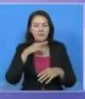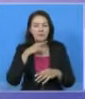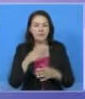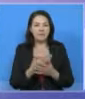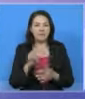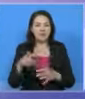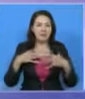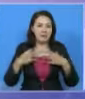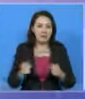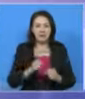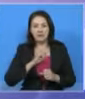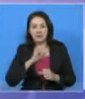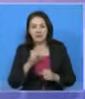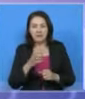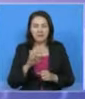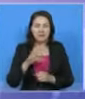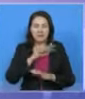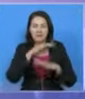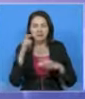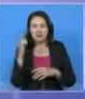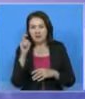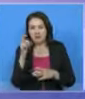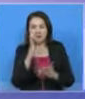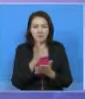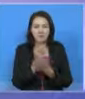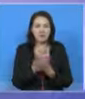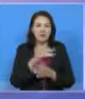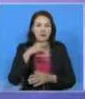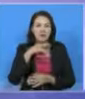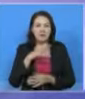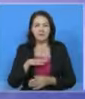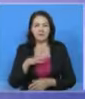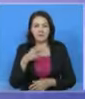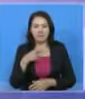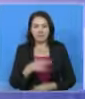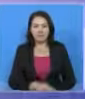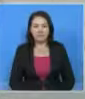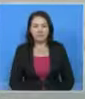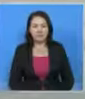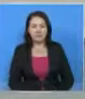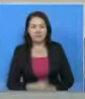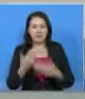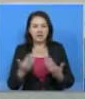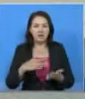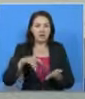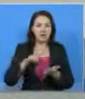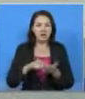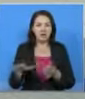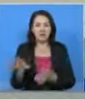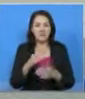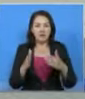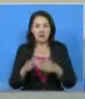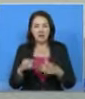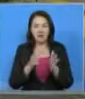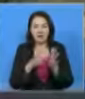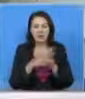арасында адам денсаулығына зиянды нитраты көп өнім бар. Мамандар сақ болуды ескертеді. Бүгінде қаланың барлық бұрышында